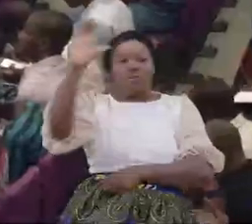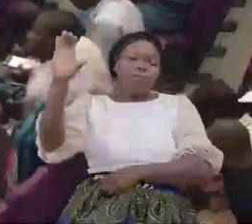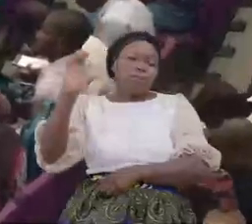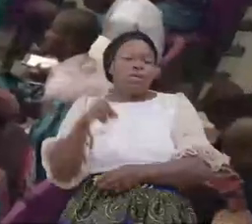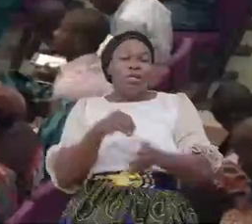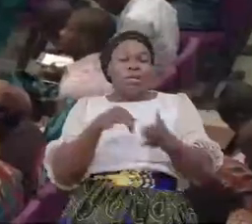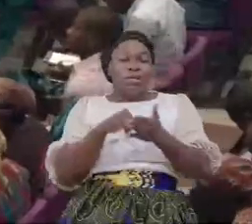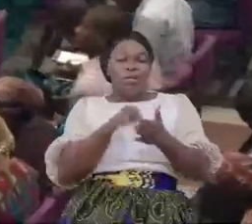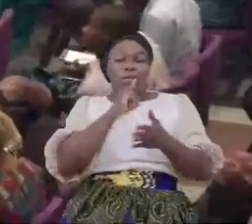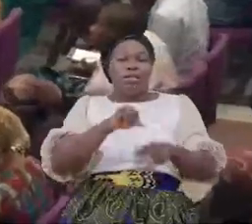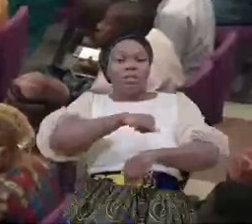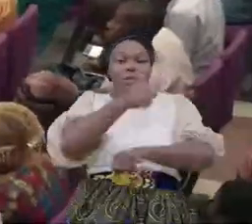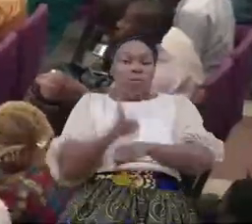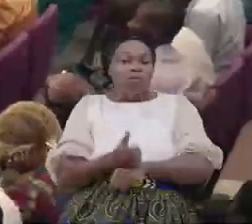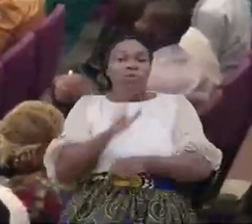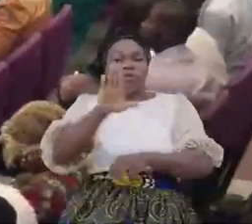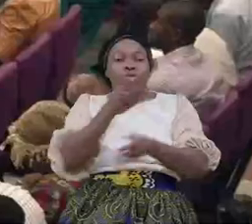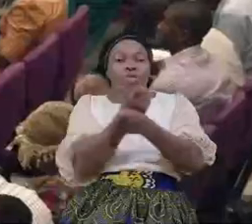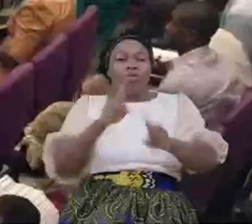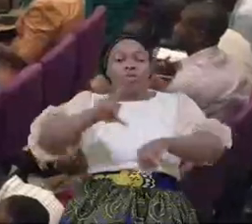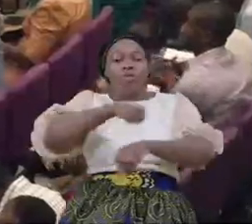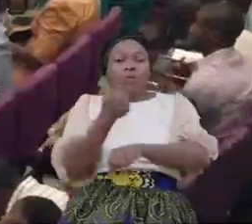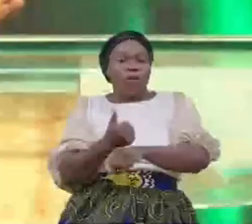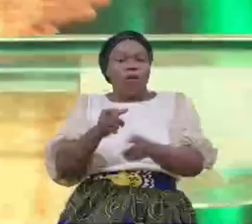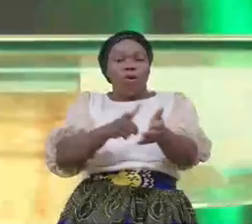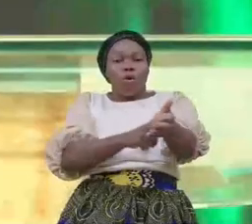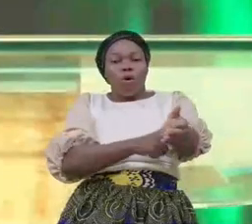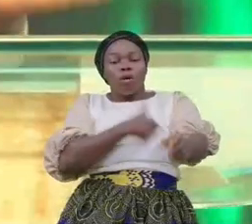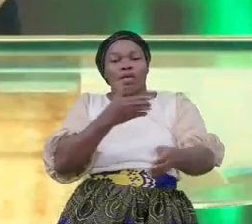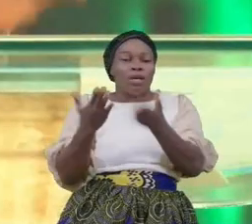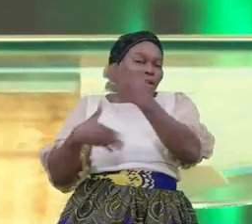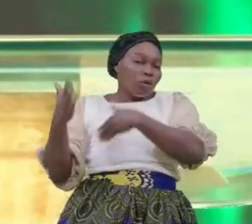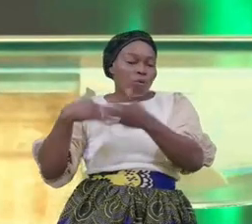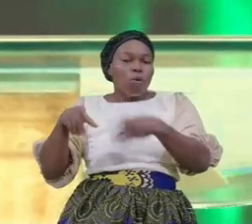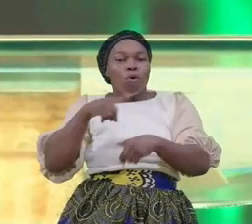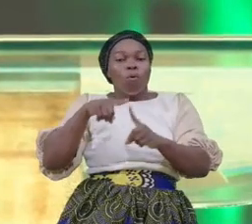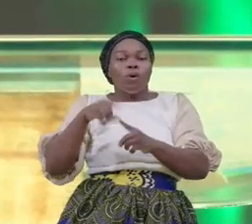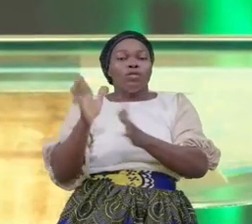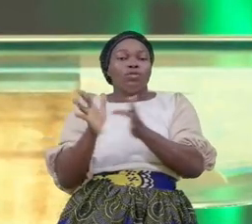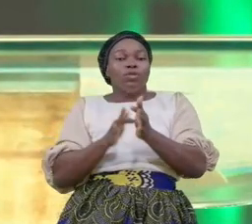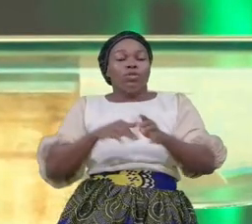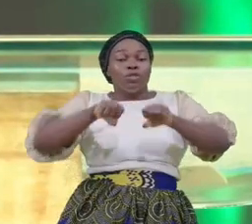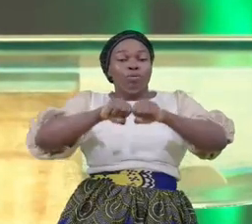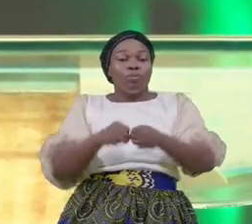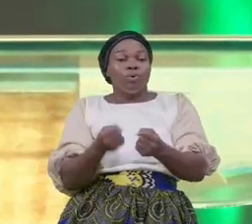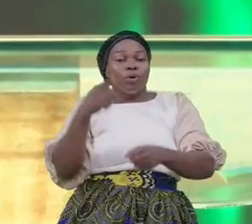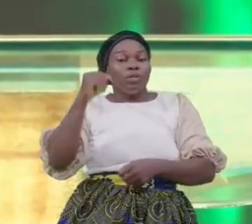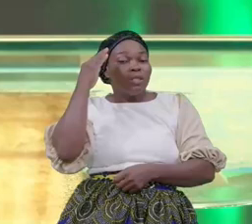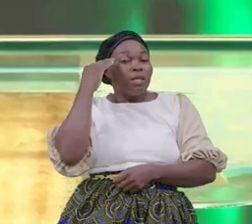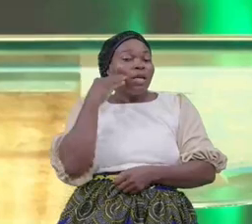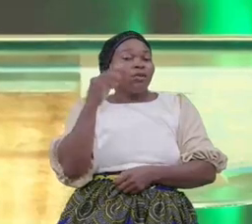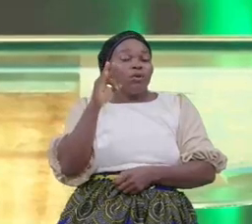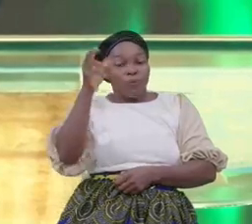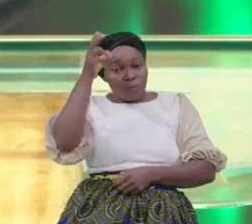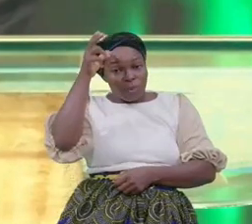au poste de pleurs. Votre délivrance était délivrée depuis fort longtemps. Lorsque Jésus-Christ a brisé la tête, a écrasé la tête